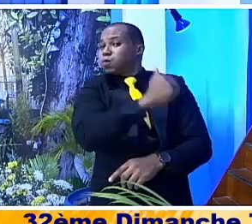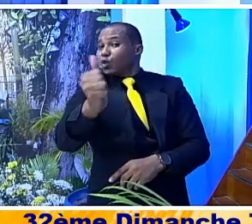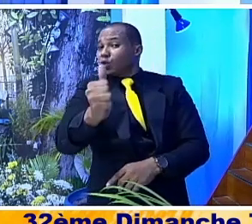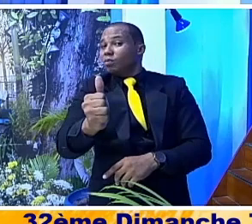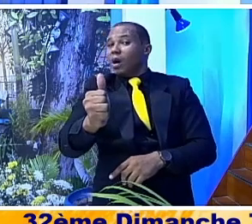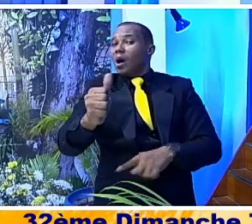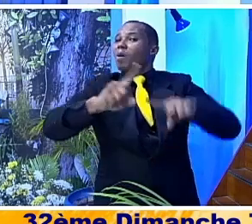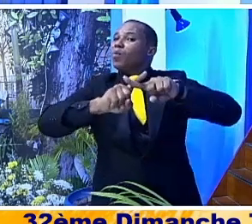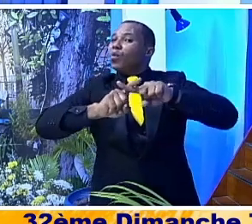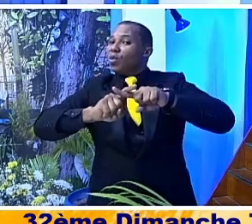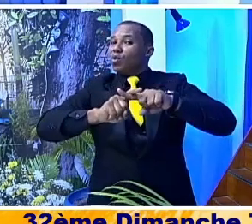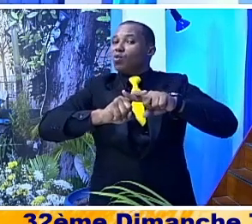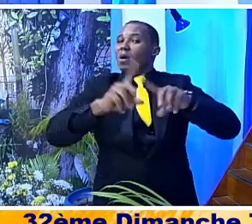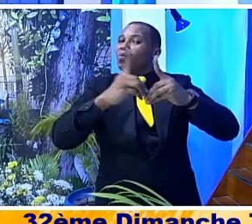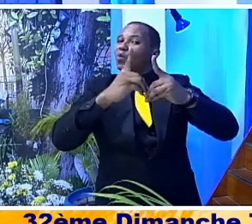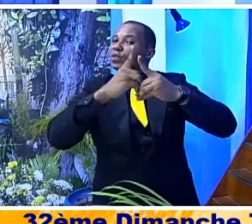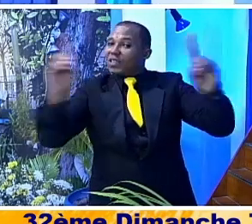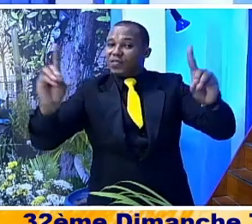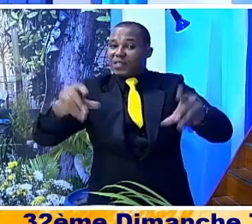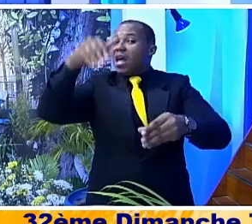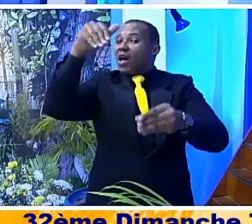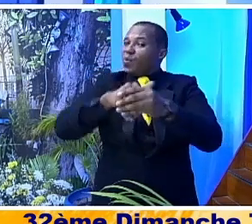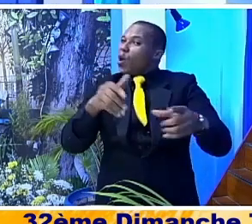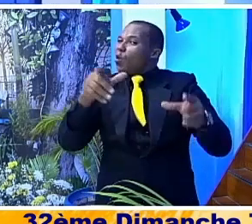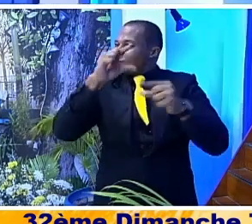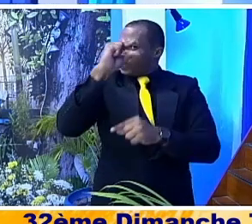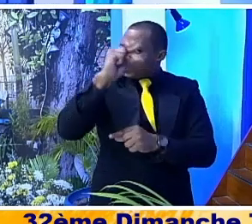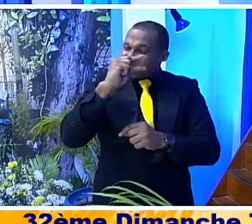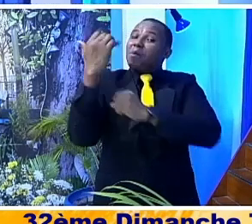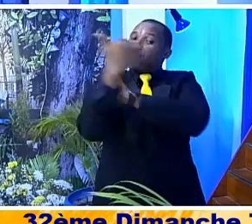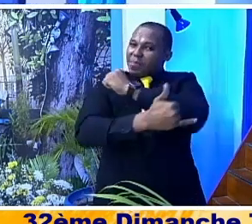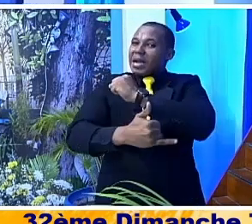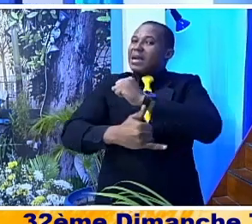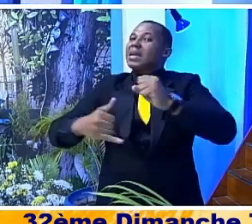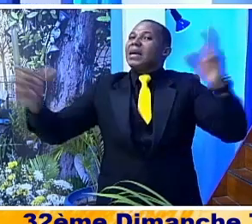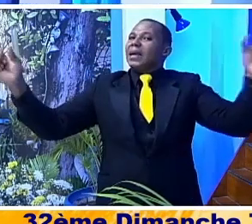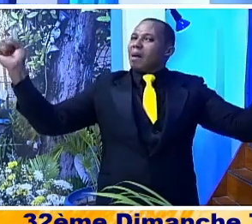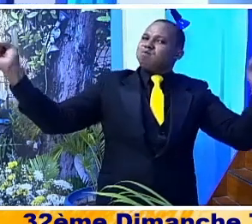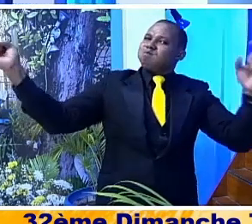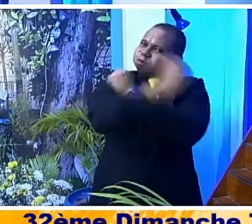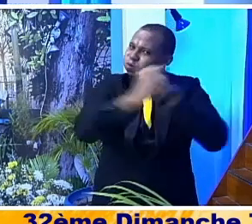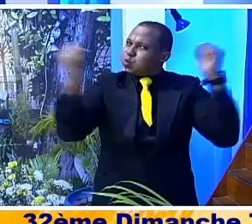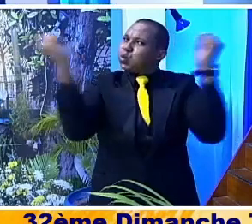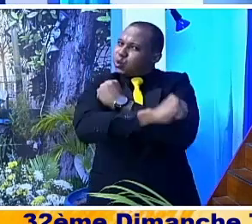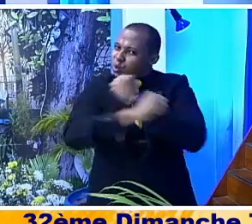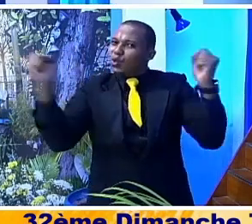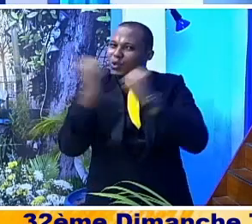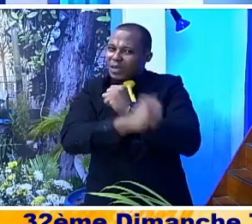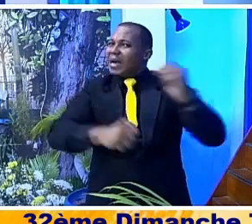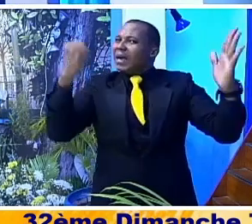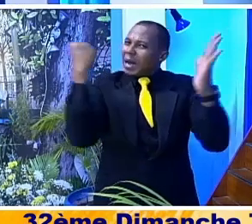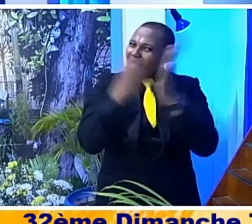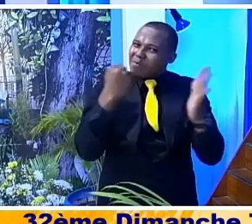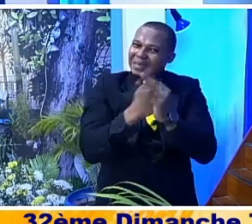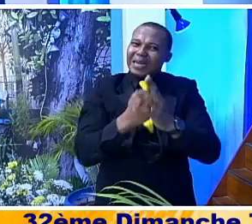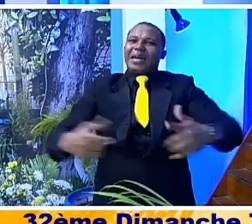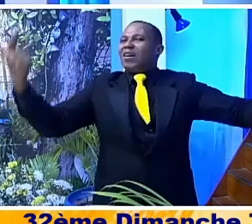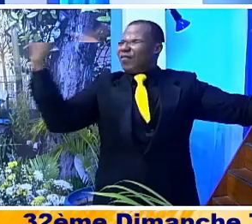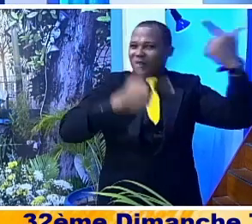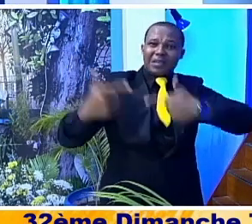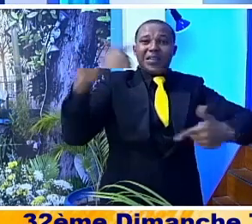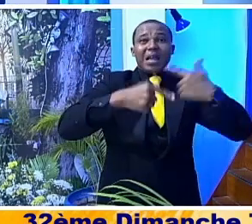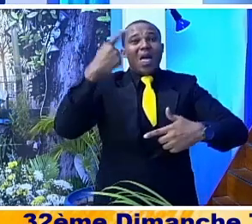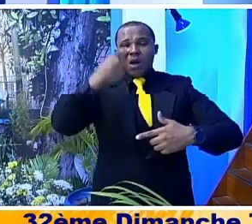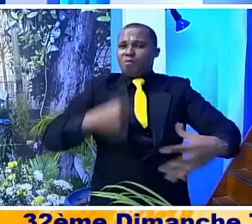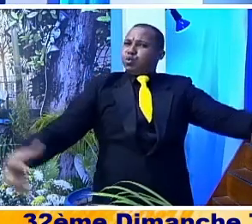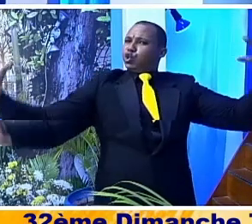petites villes, nos petits pays, nous bataillons avec l'autre. Pour qui ça? Pour capable chef, pour capable pouvoir. Deux